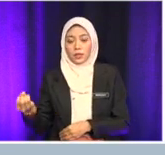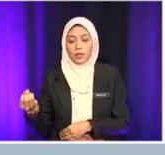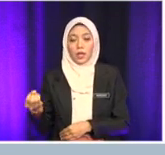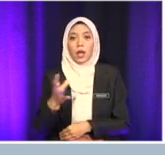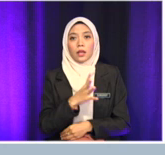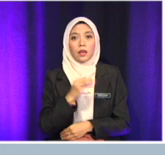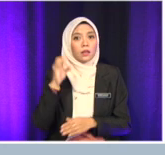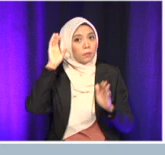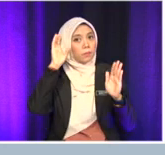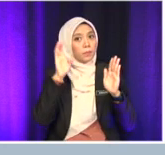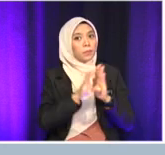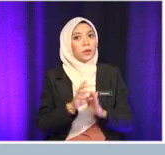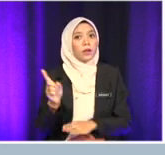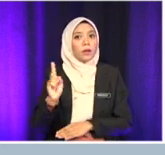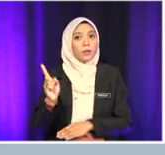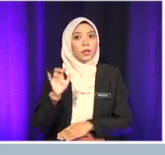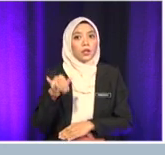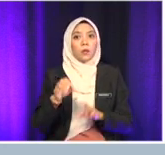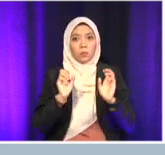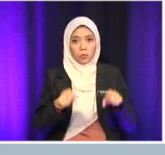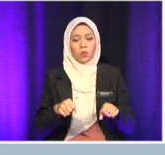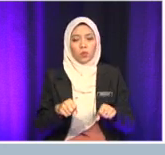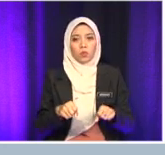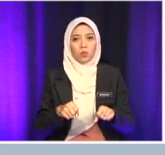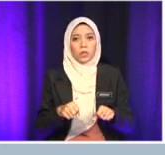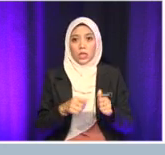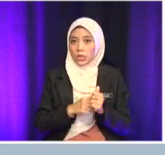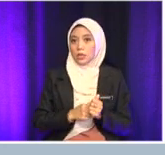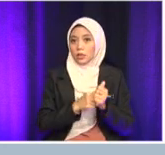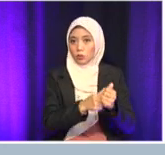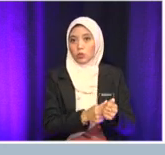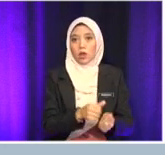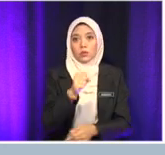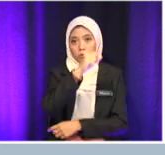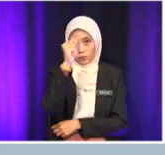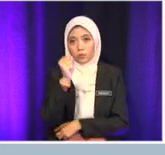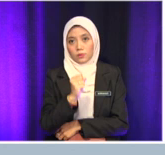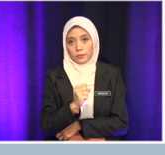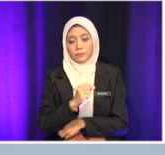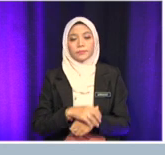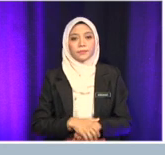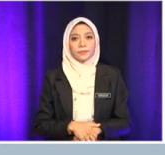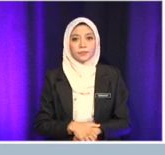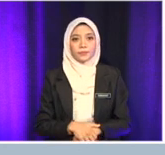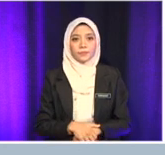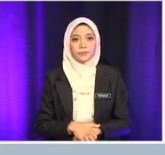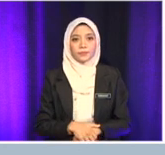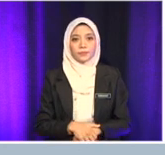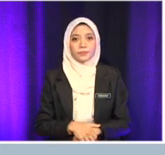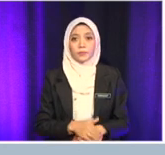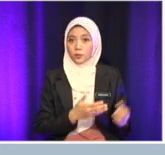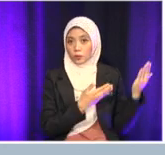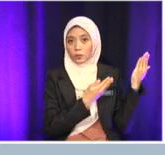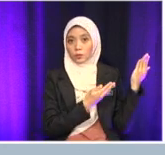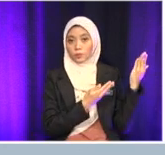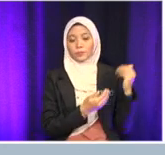objek ka maneh image boleh ditentukan daripada soal lain contoh di sini kita dapati fgp